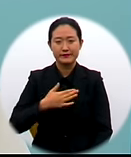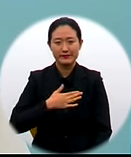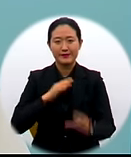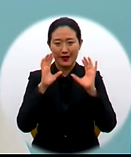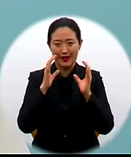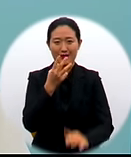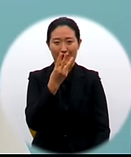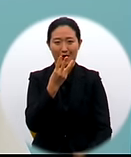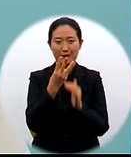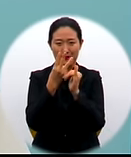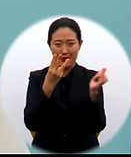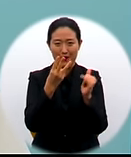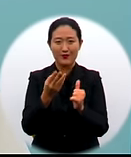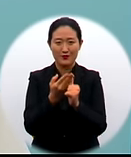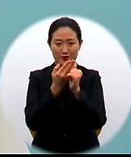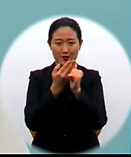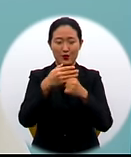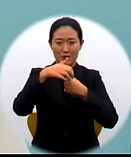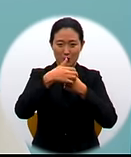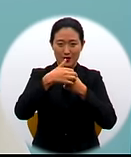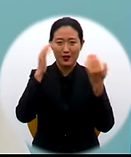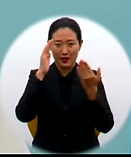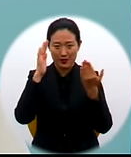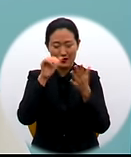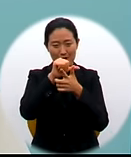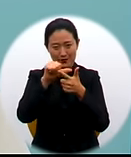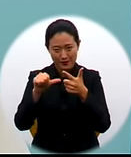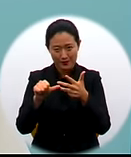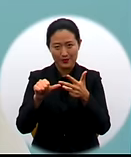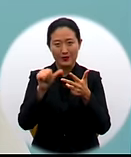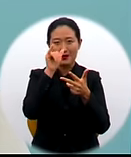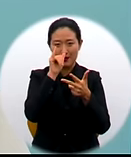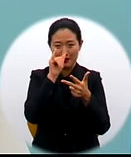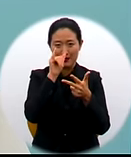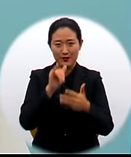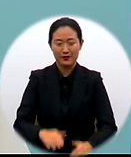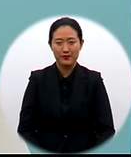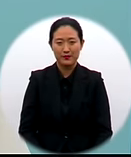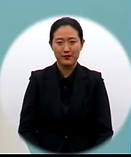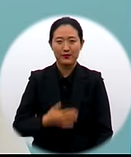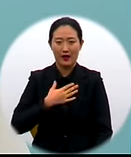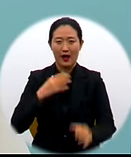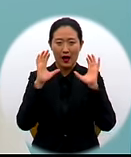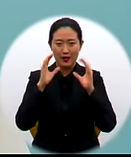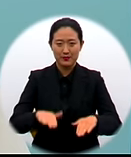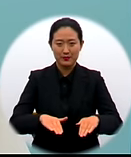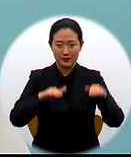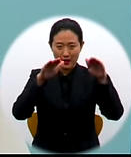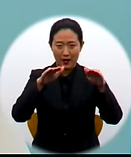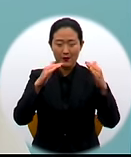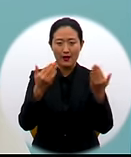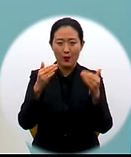아이를 가진 부모입니다. 큰 아이가 초등학생이고 밑으로 줄줄이 아이들이 있어서 항상 우리 아이가 컸을 때